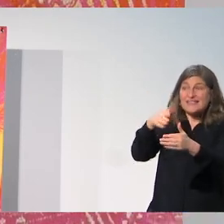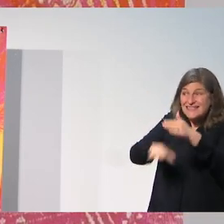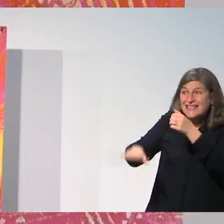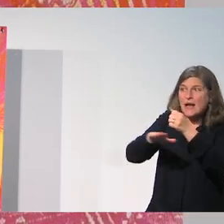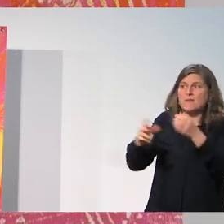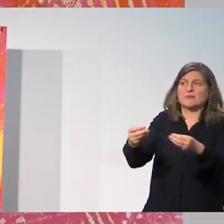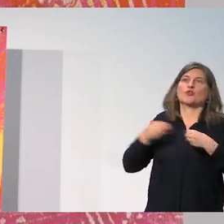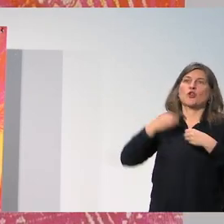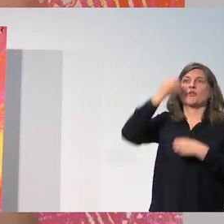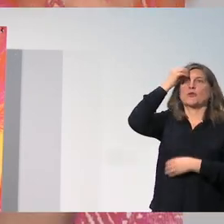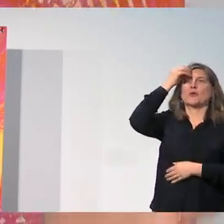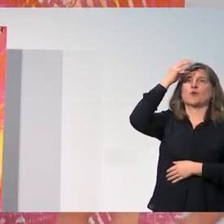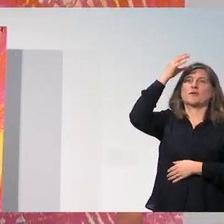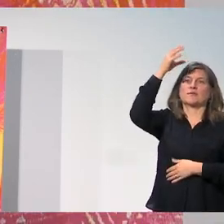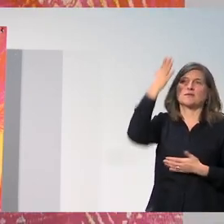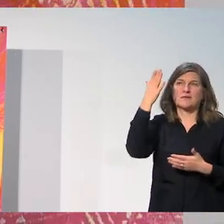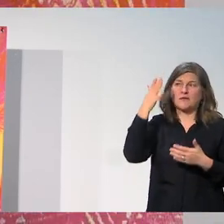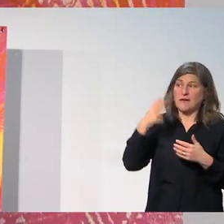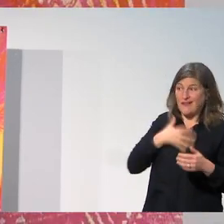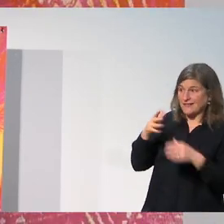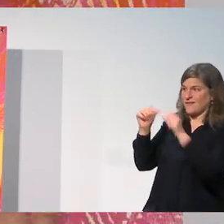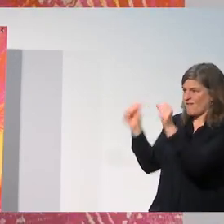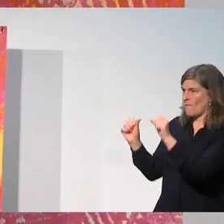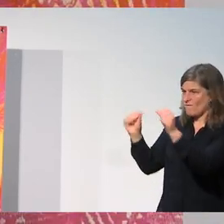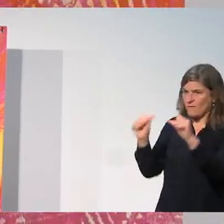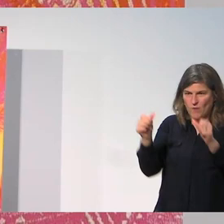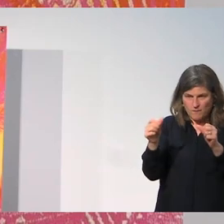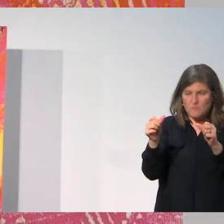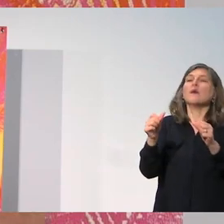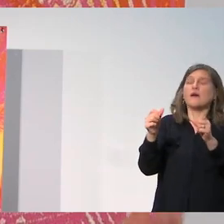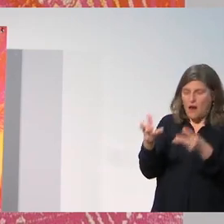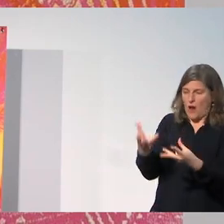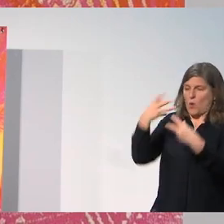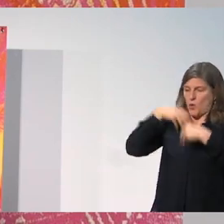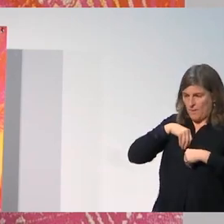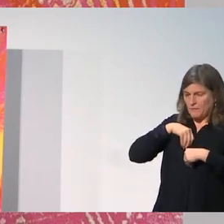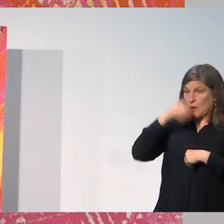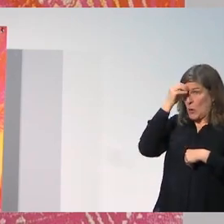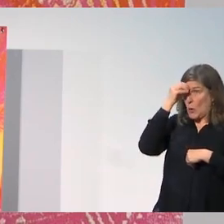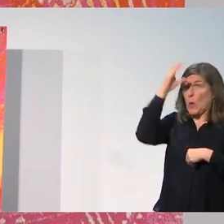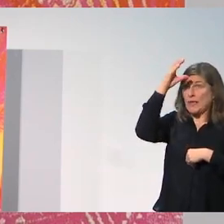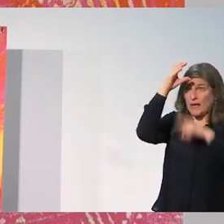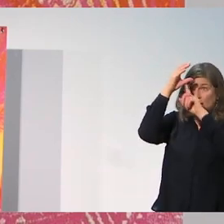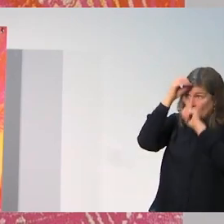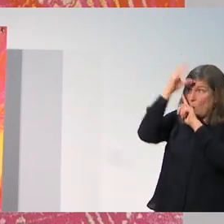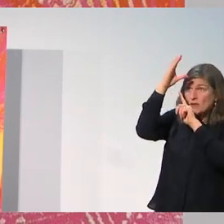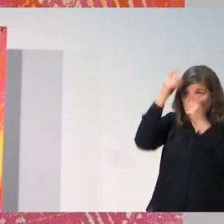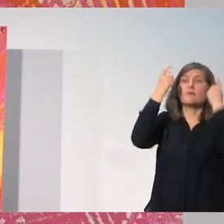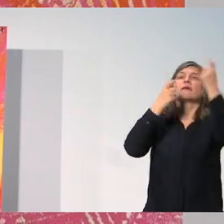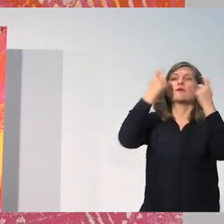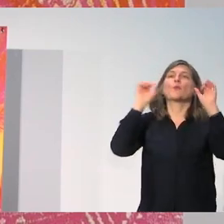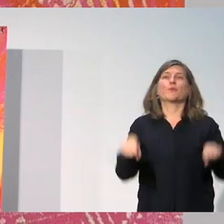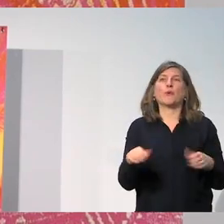différences, cette multiplicité de formes, ce qui nous permet de connaître et ensuite de commencer à réfléchir. Donc c'est une thèse poétique, bien